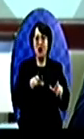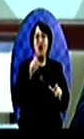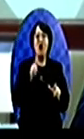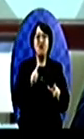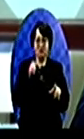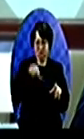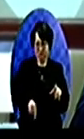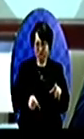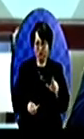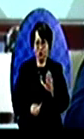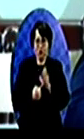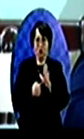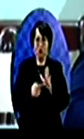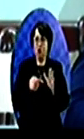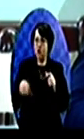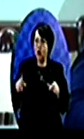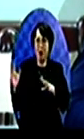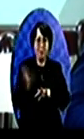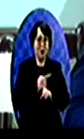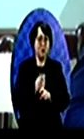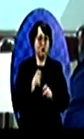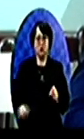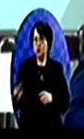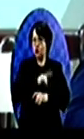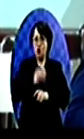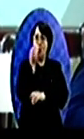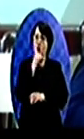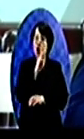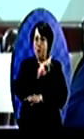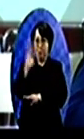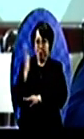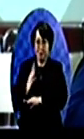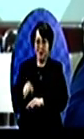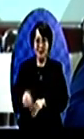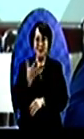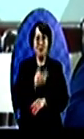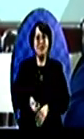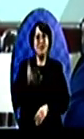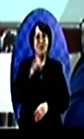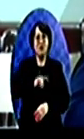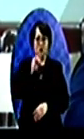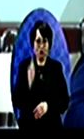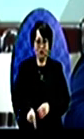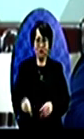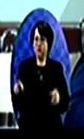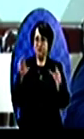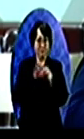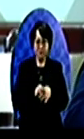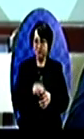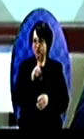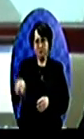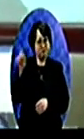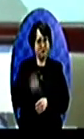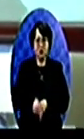сан бүхий газрын хамгаалалтын бүс ойн сан бүхий газарт олгосон 500 тусгай зөвшөөрлийг цуцалж гол мөрний урсаж бүрэлдэх